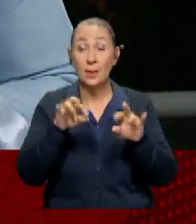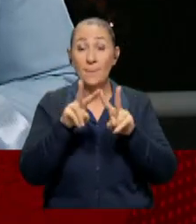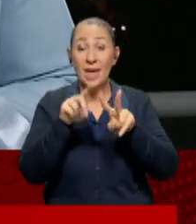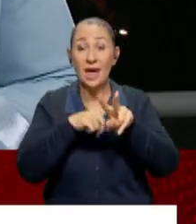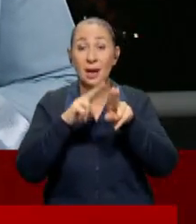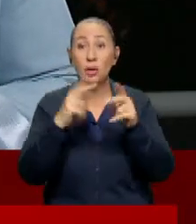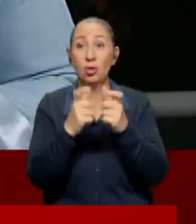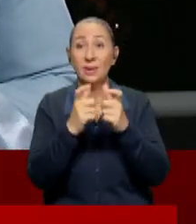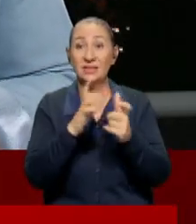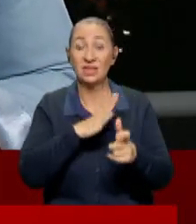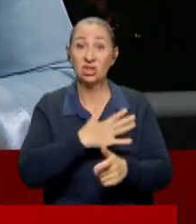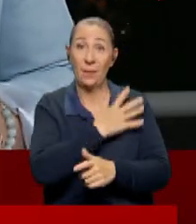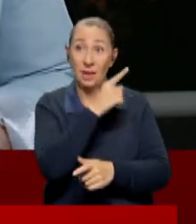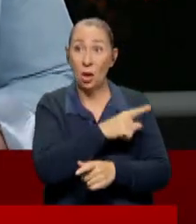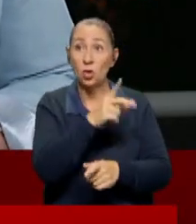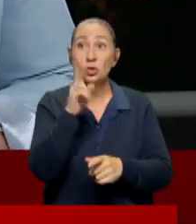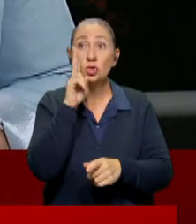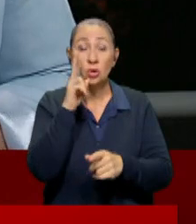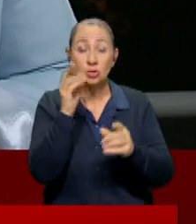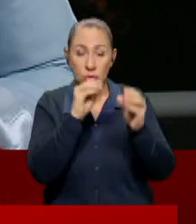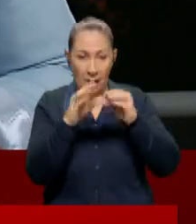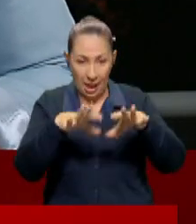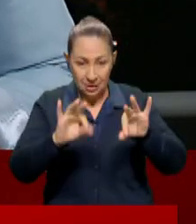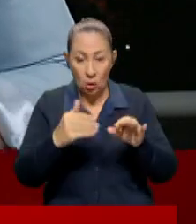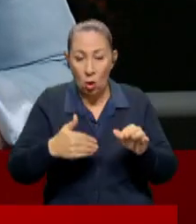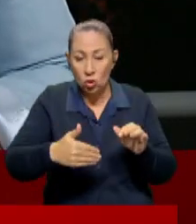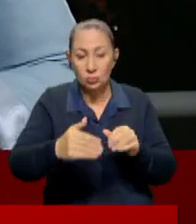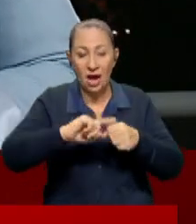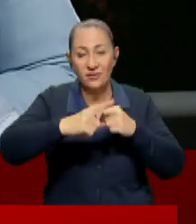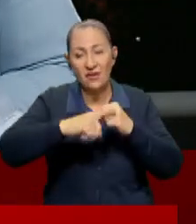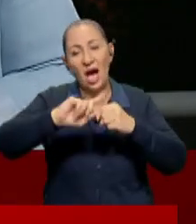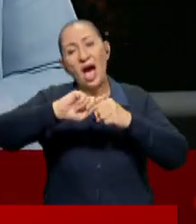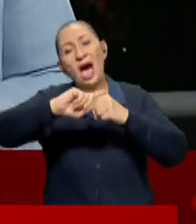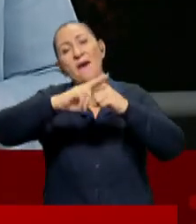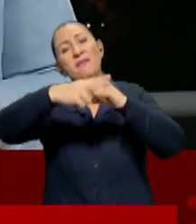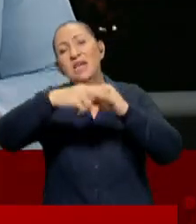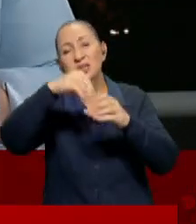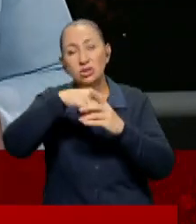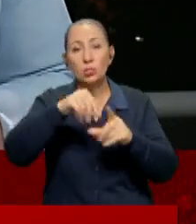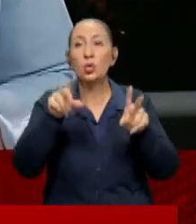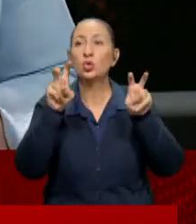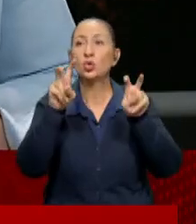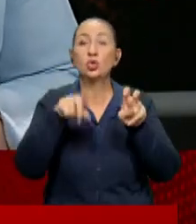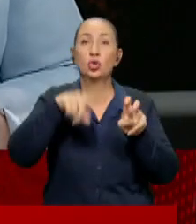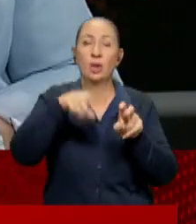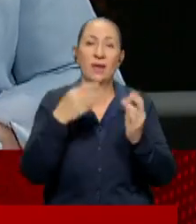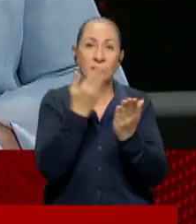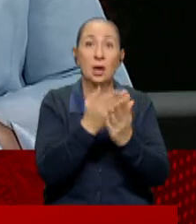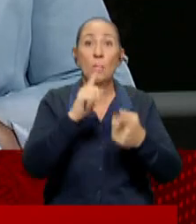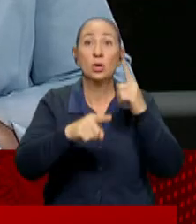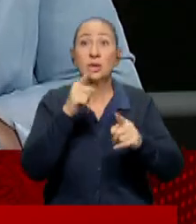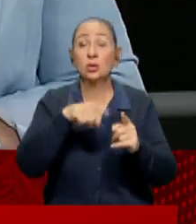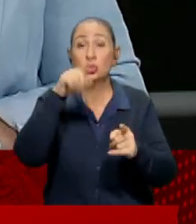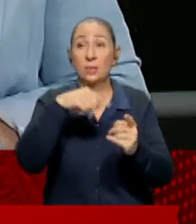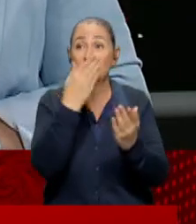MYK toplantısı vardı CHP'de, ona son şekli verilecek ve önümüzdeki hafta ya da haftalarda bu konu gündeme gelecek, siyasetin gündemine